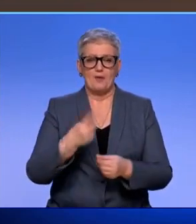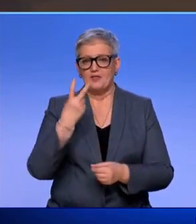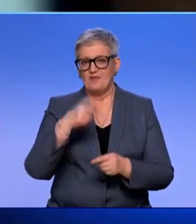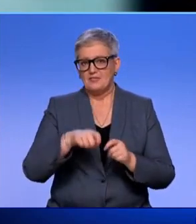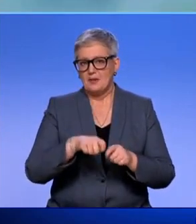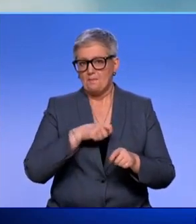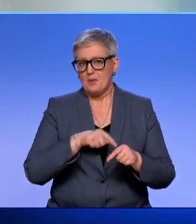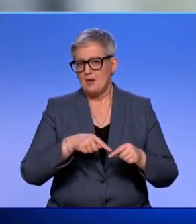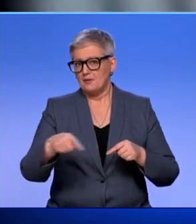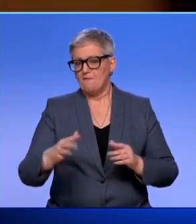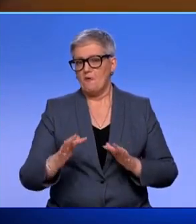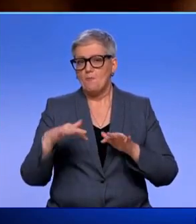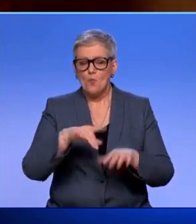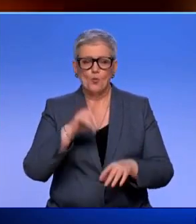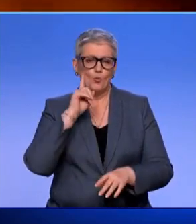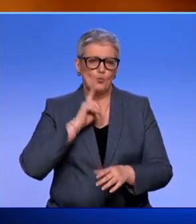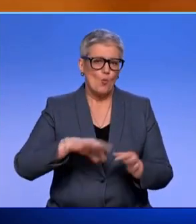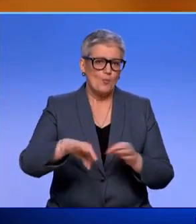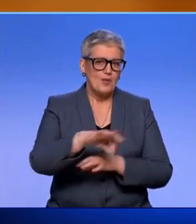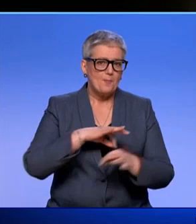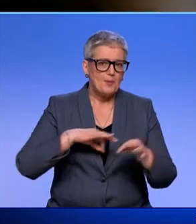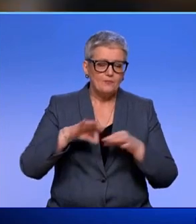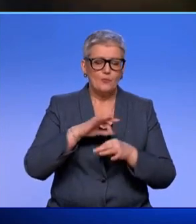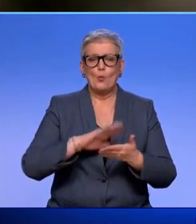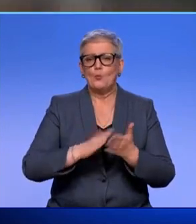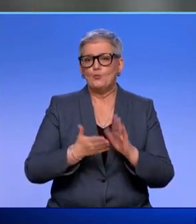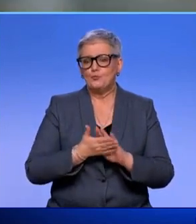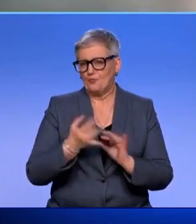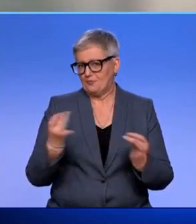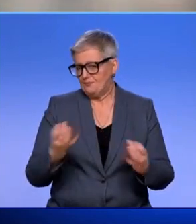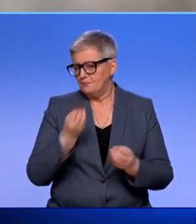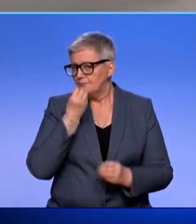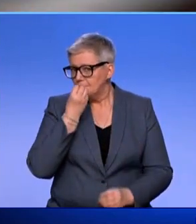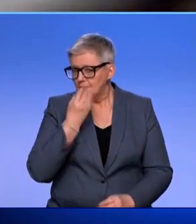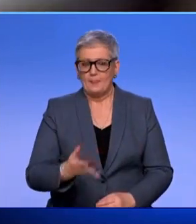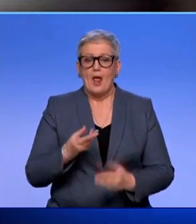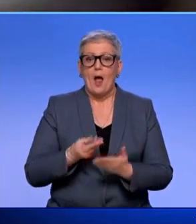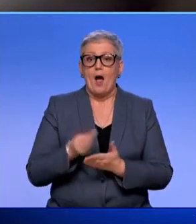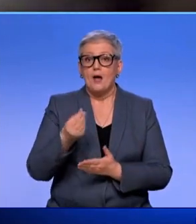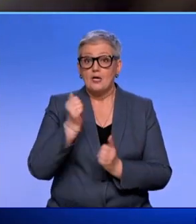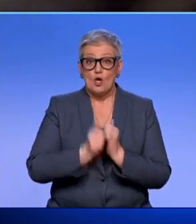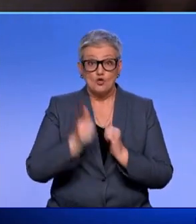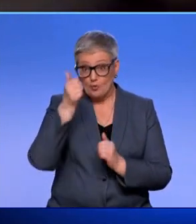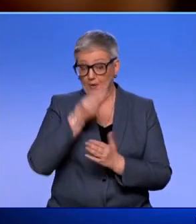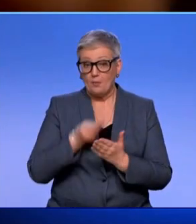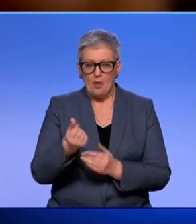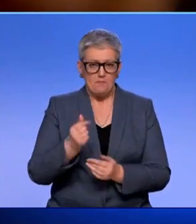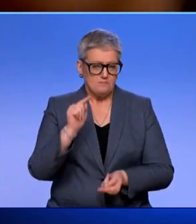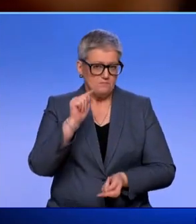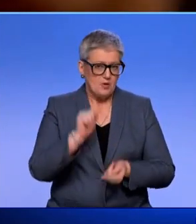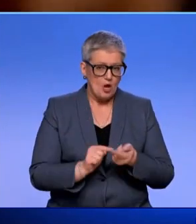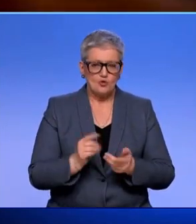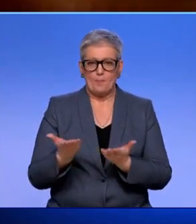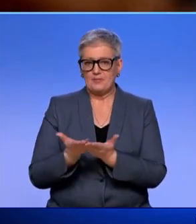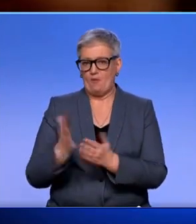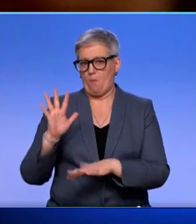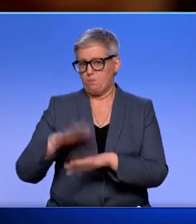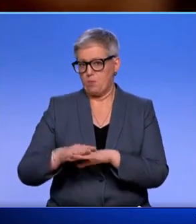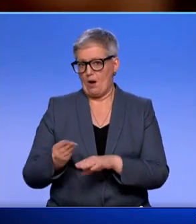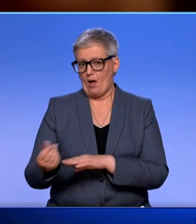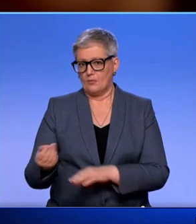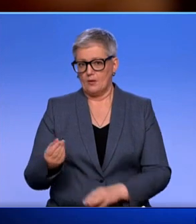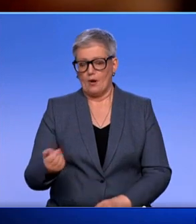удобная планировка и условия самые привлекательные. Ежемесячный платеж на порядок дешевле, чем ипотека в банке. Паевой